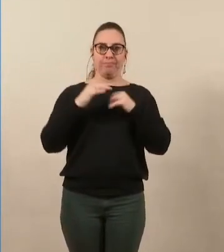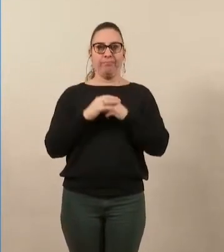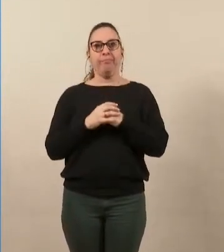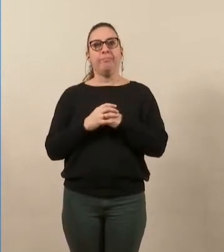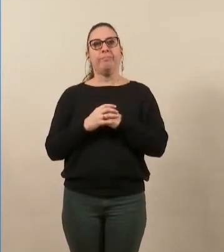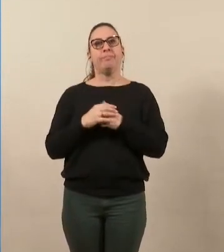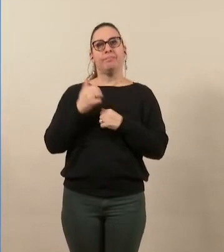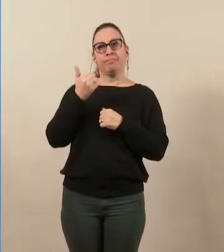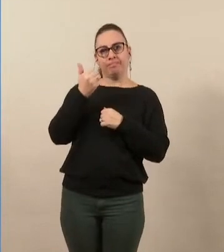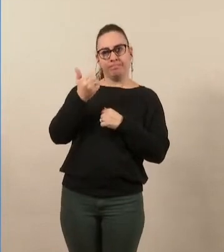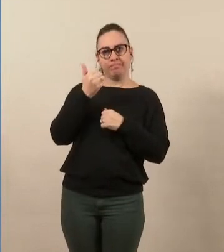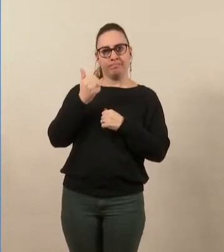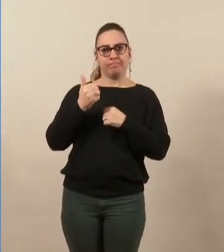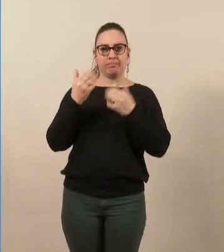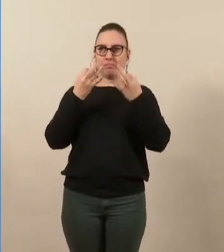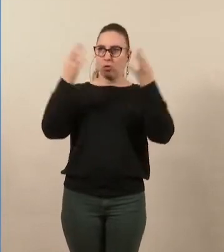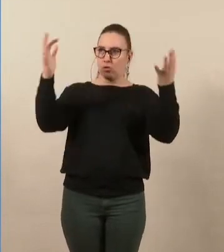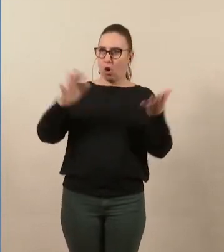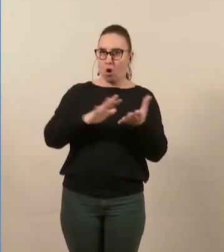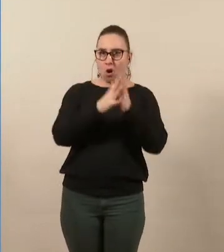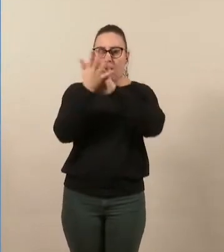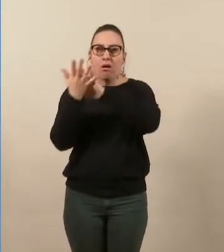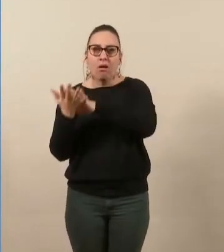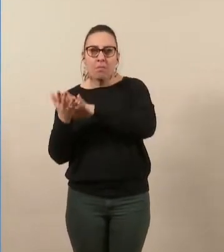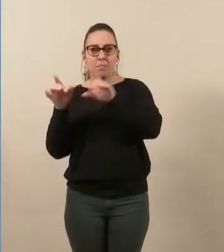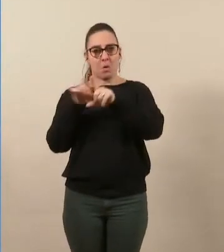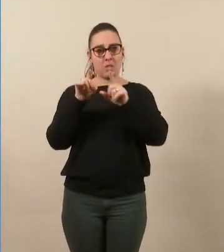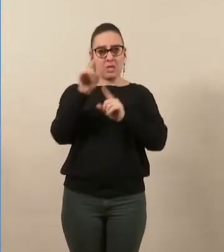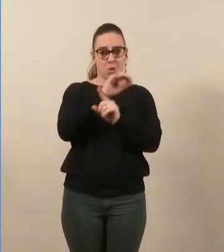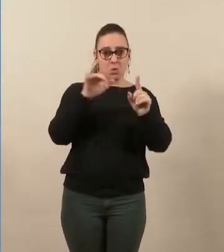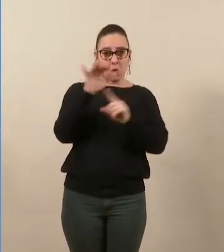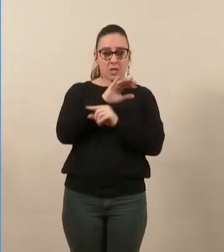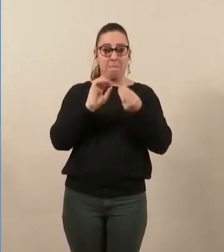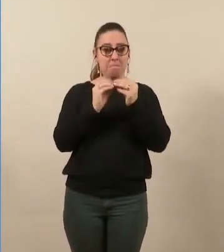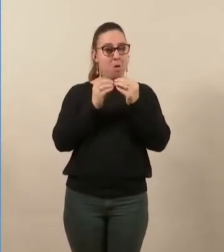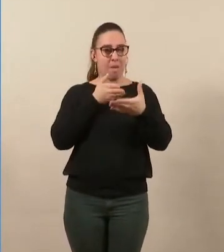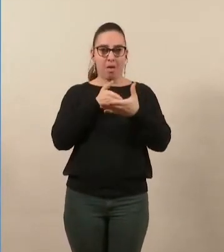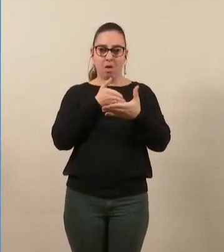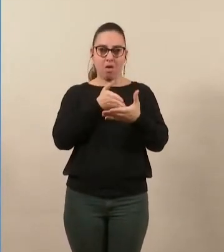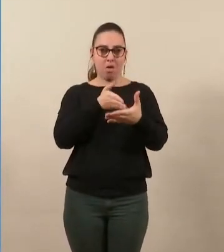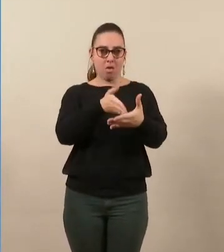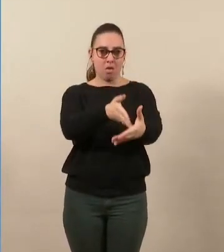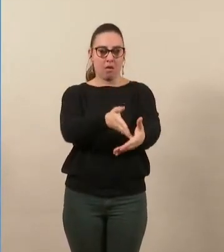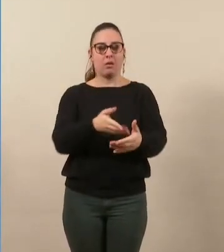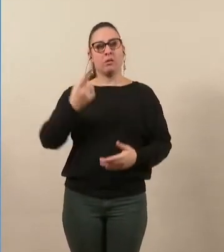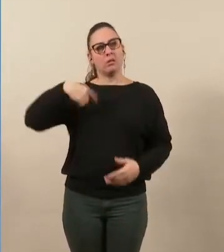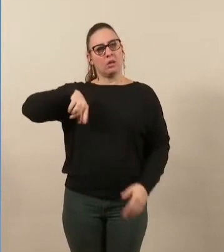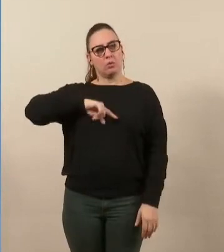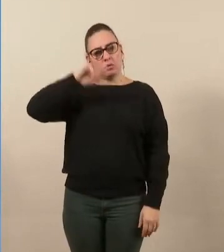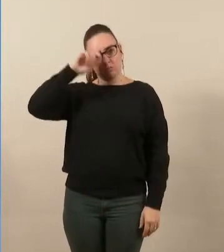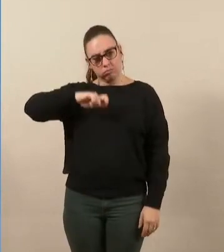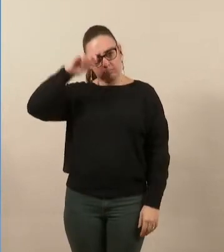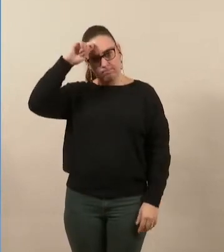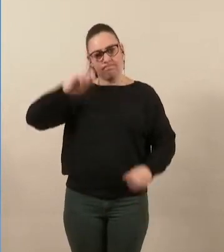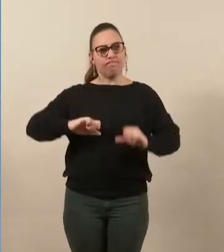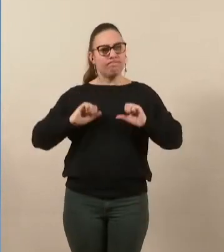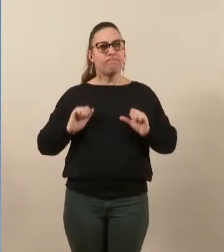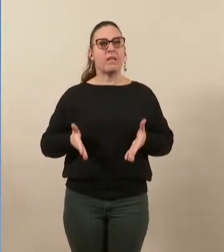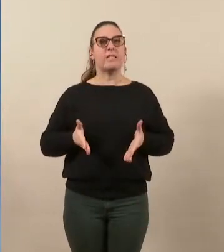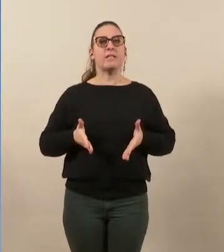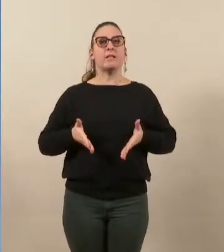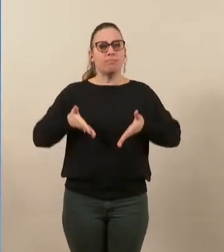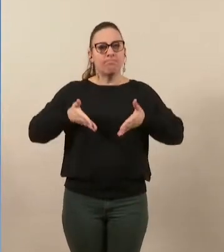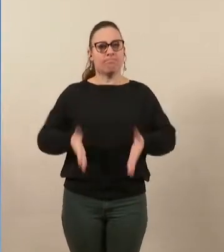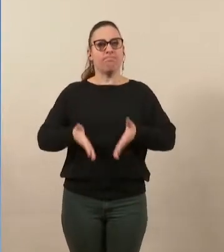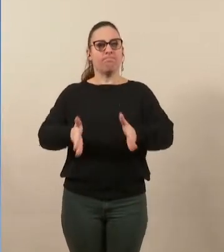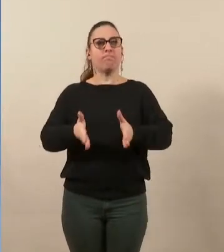tant à la transition écologique qu'à une problématique sociale, et pour lequel nous avons toujours salué les décisions allant dans le sens